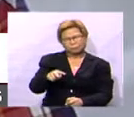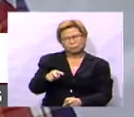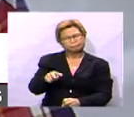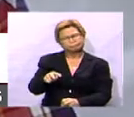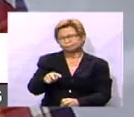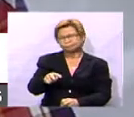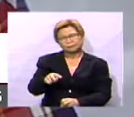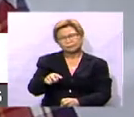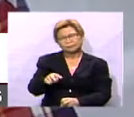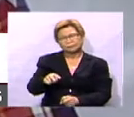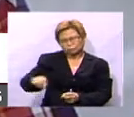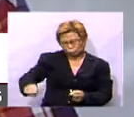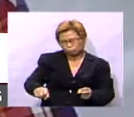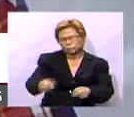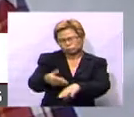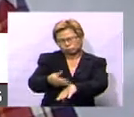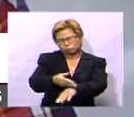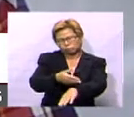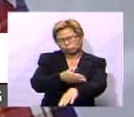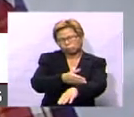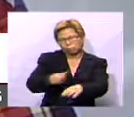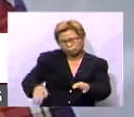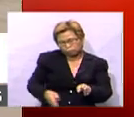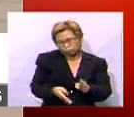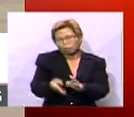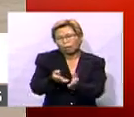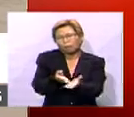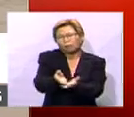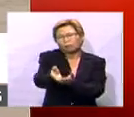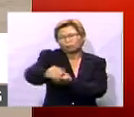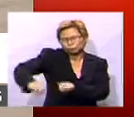di sungai makin baiklah menghala ke Sungai Perak.